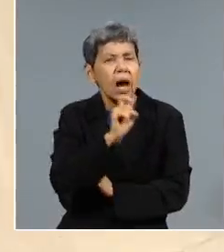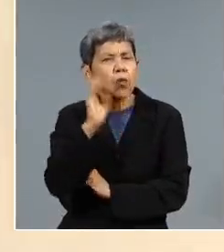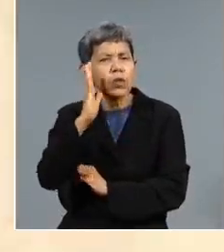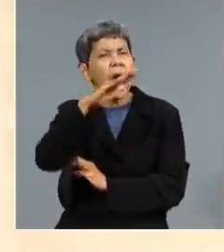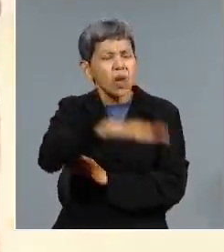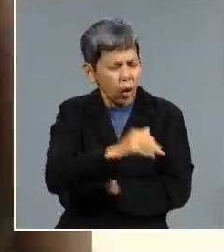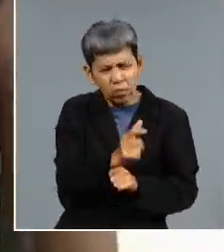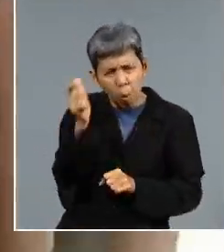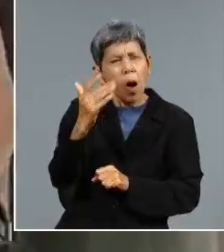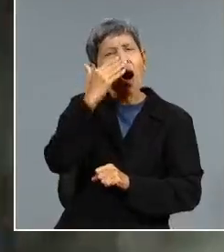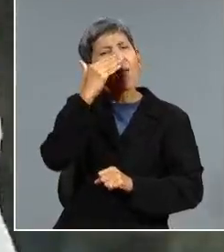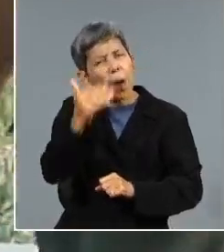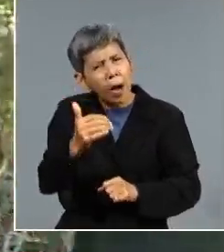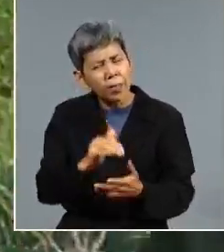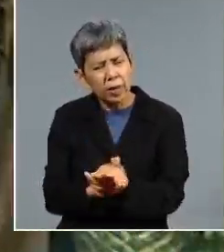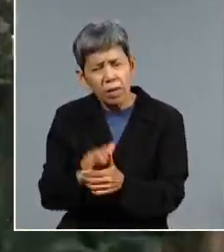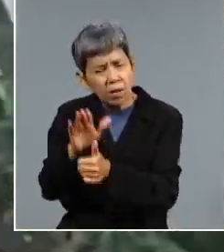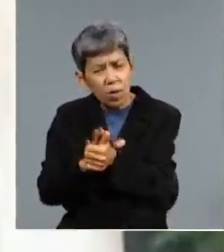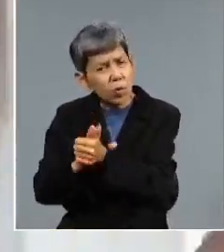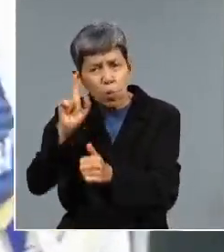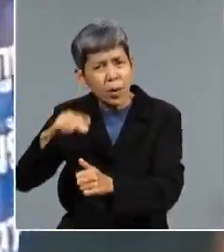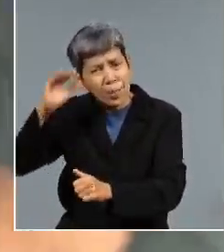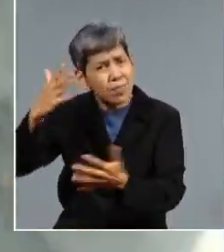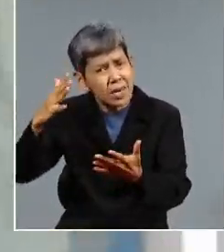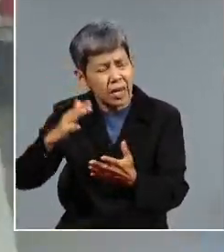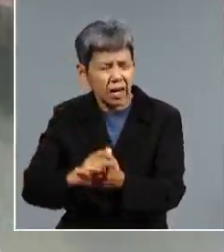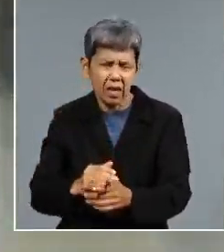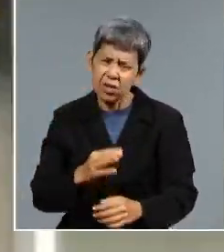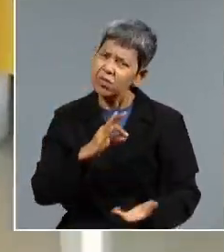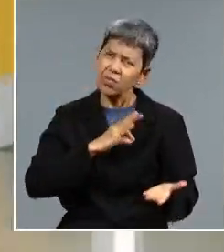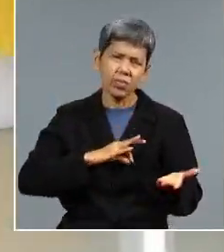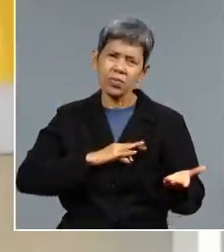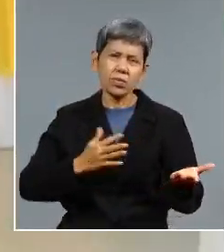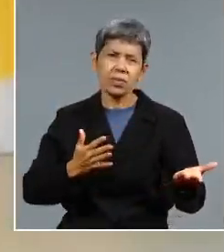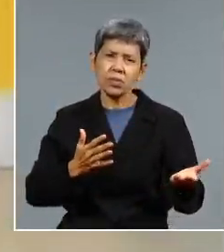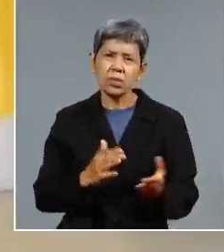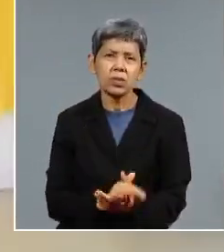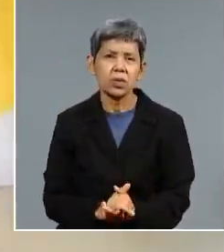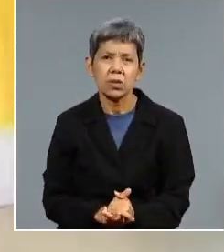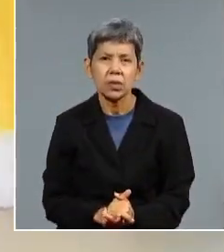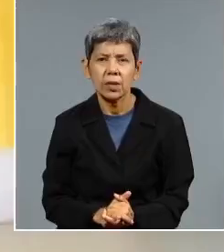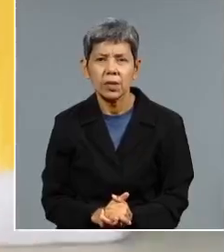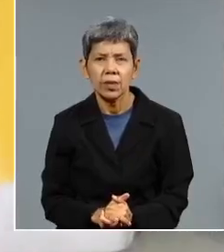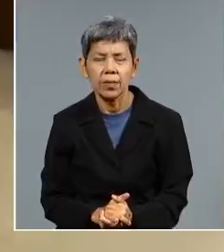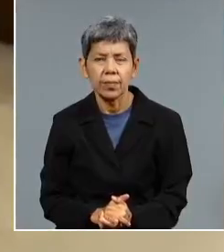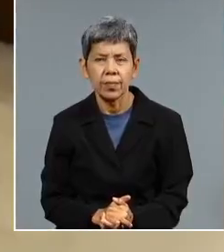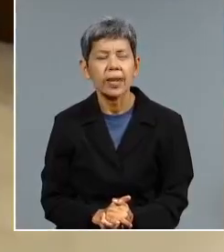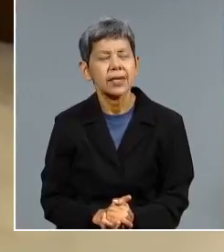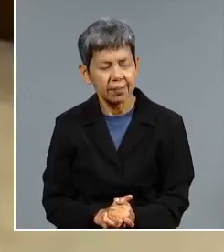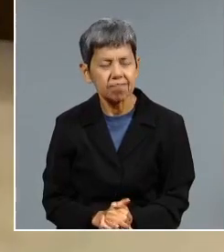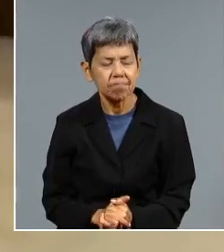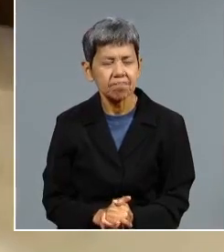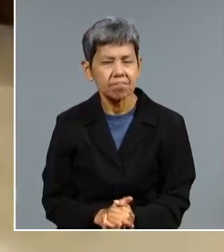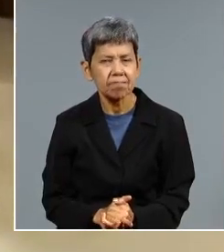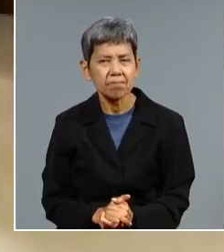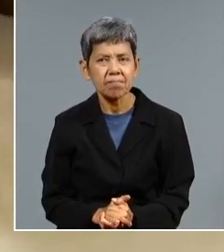ว่าทำแบบนี้ทำไมไม่สงสารที่จะพายบ้างหรือจิตใจทำด้วยอะไรอ่ะถ้าว่างมาแบบนั้นนะ